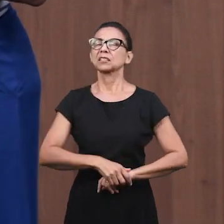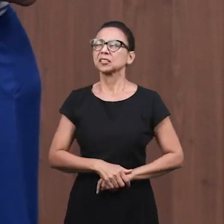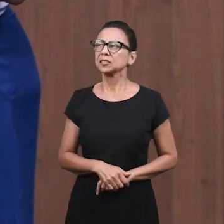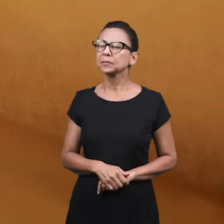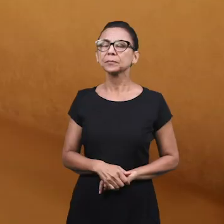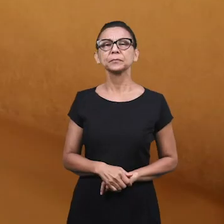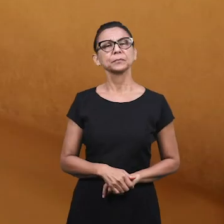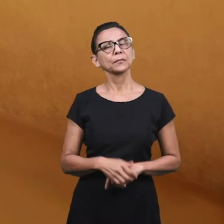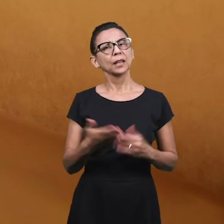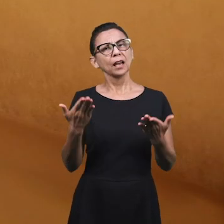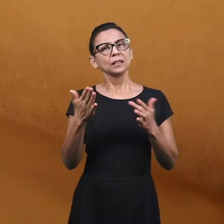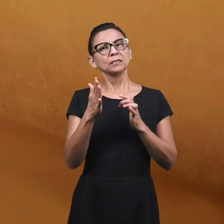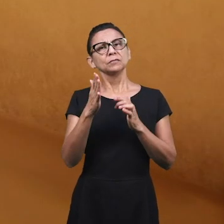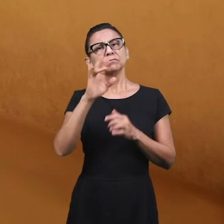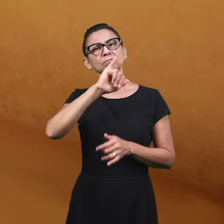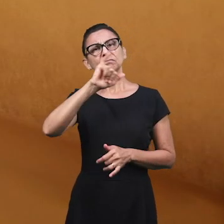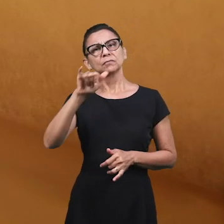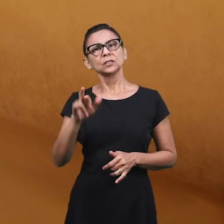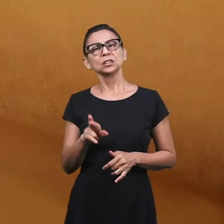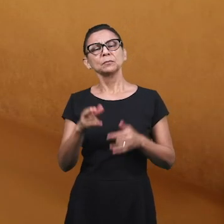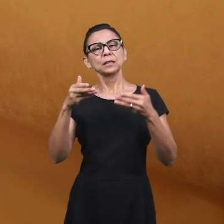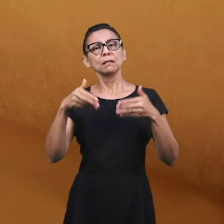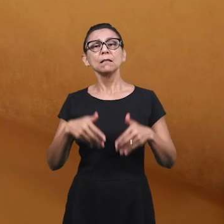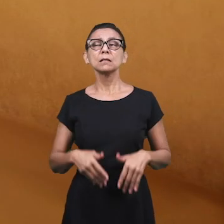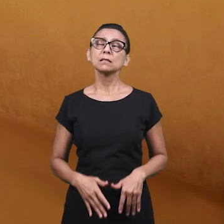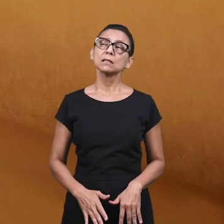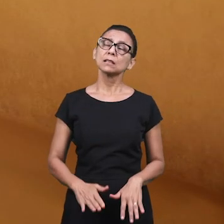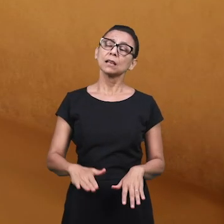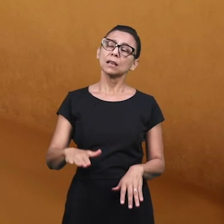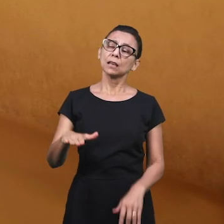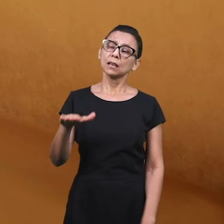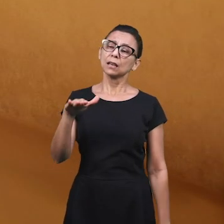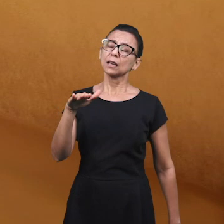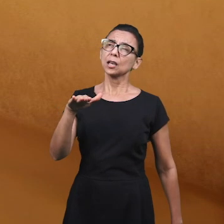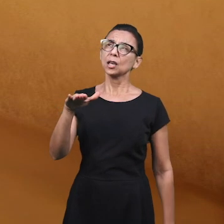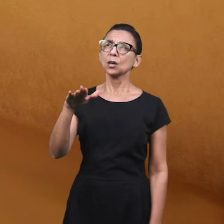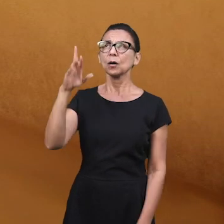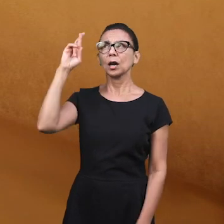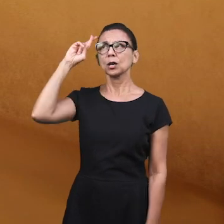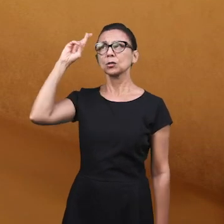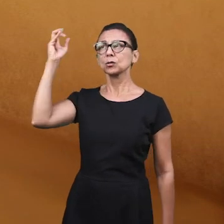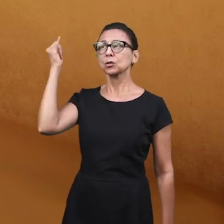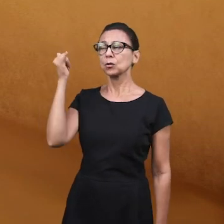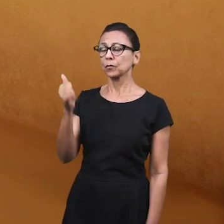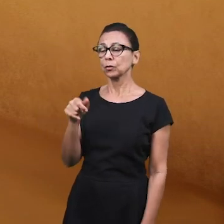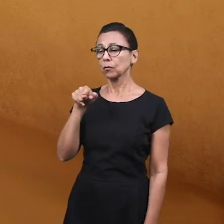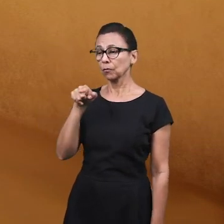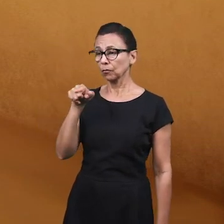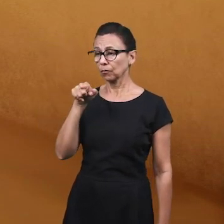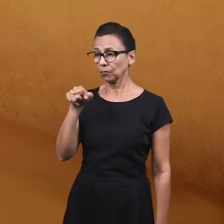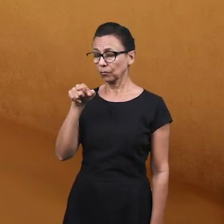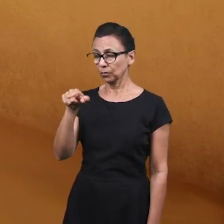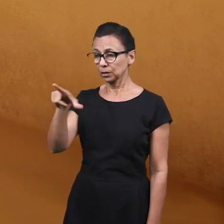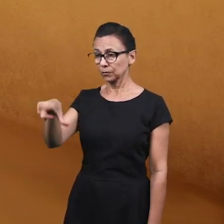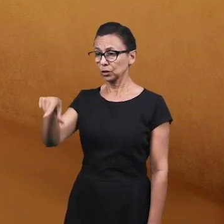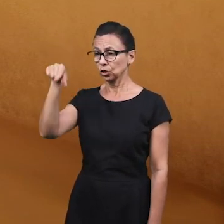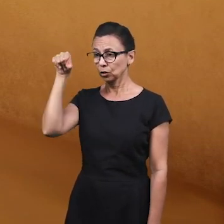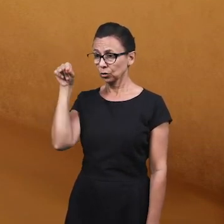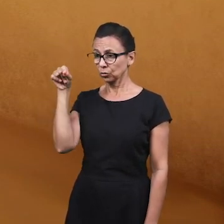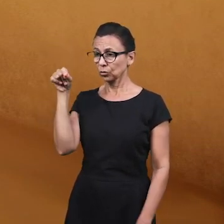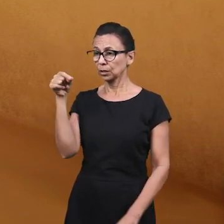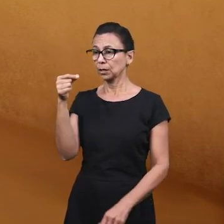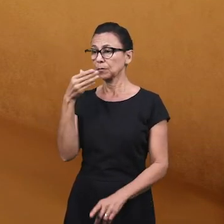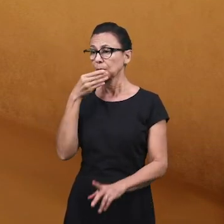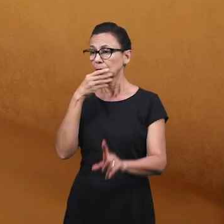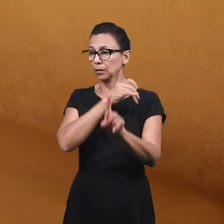jeune. Jérémie a dit, « Ah Seigneur, je ne sais pas parler parce que je suis un enfant. » Et